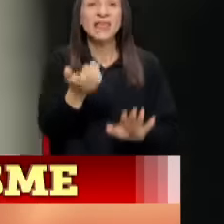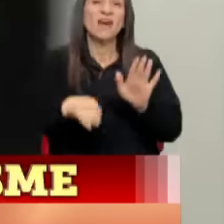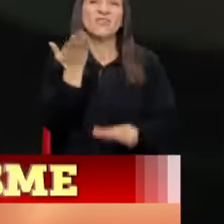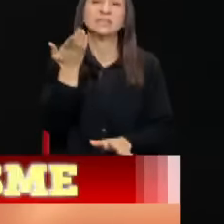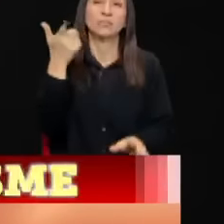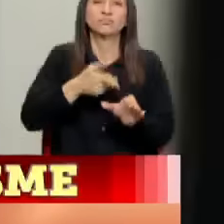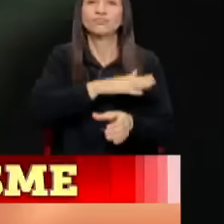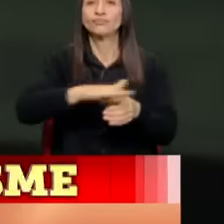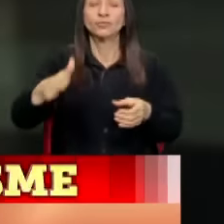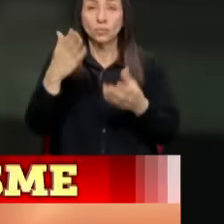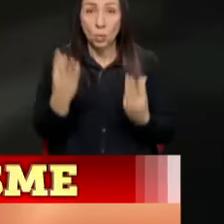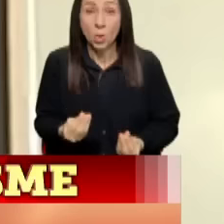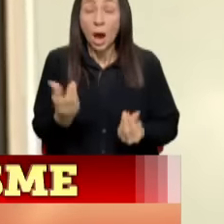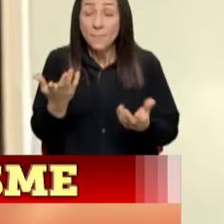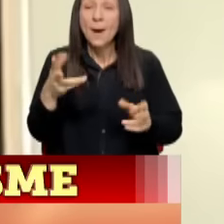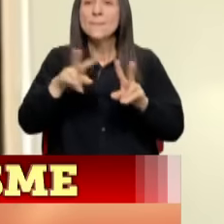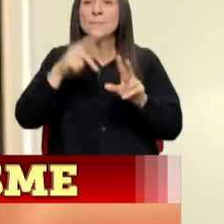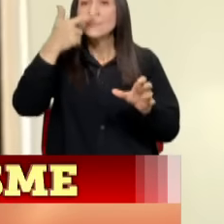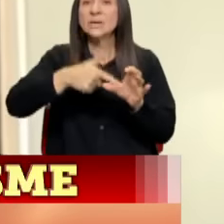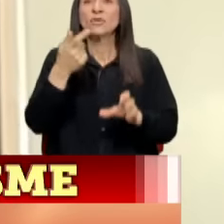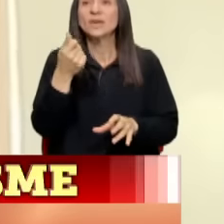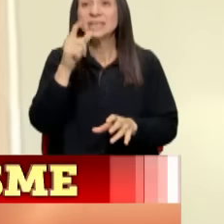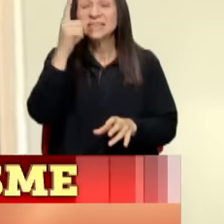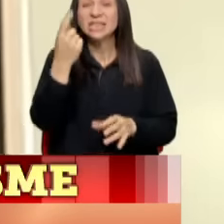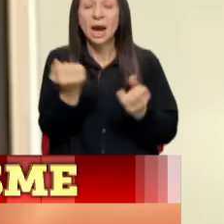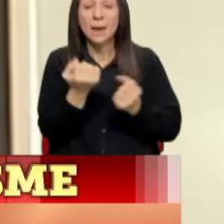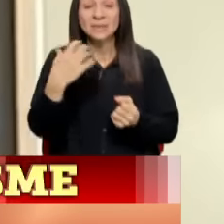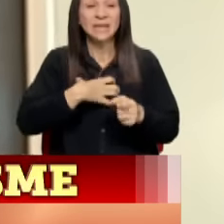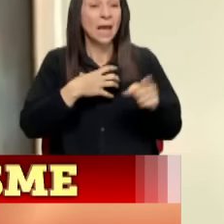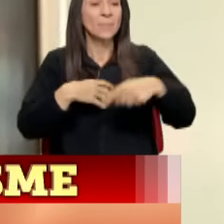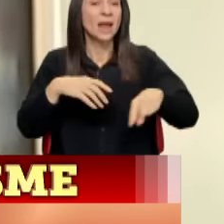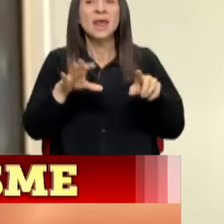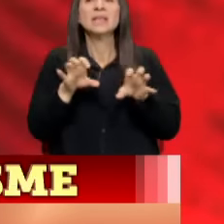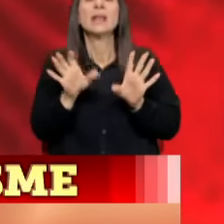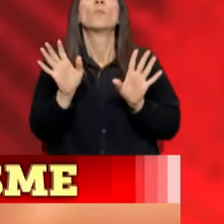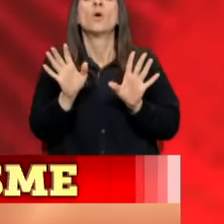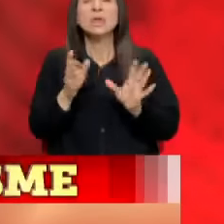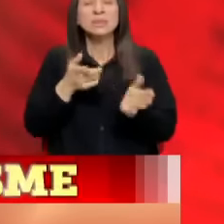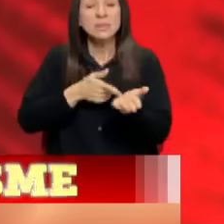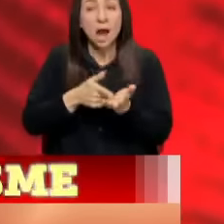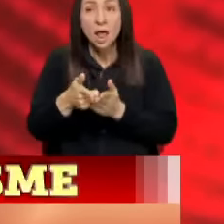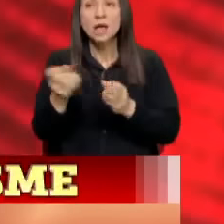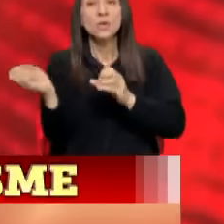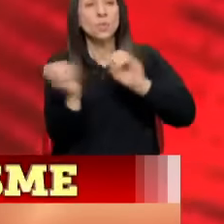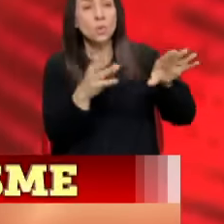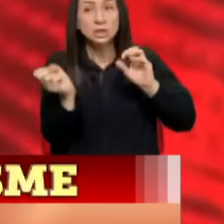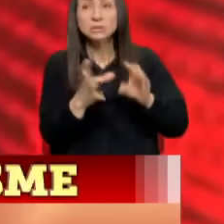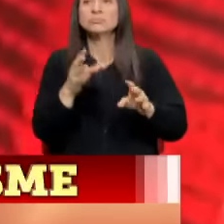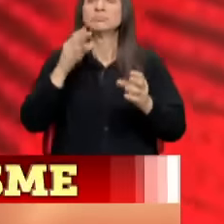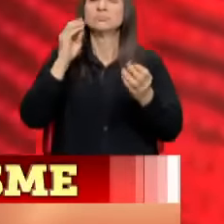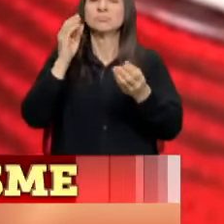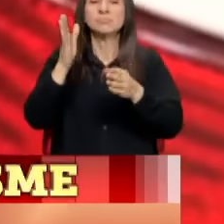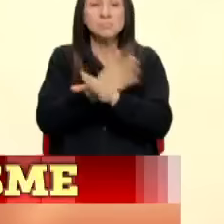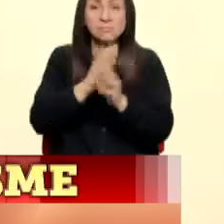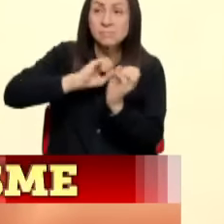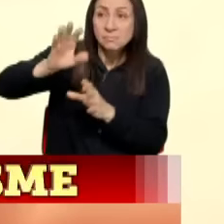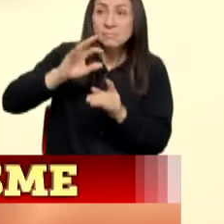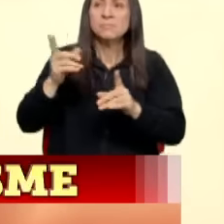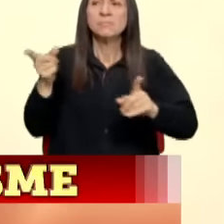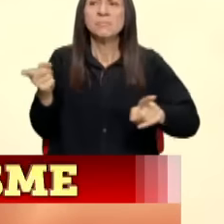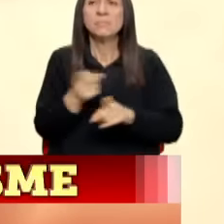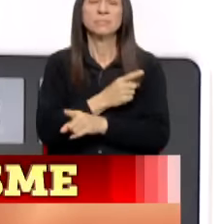fazlaya doluyor artık. Ancak motorin fiyatları yalnızca araç sahiplerini de etkilemiyor. Tarladan nakliyeye, ulaşıma, tüm alanlarda